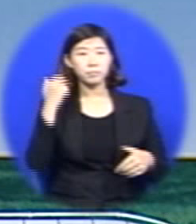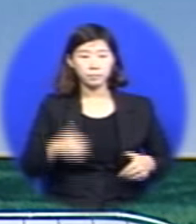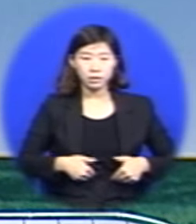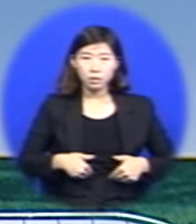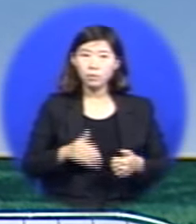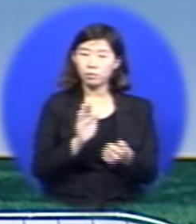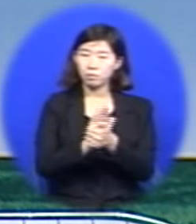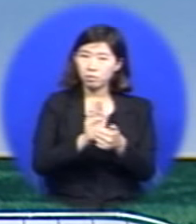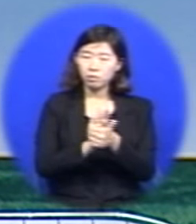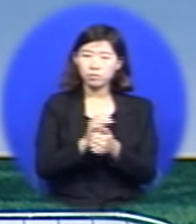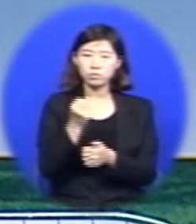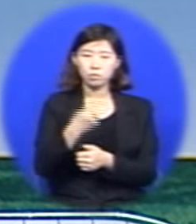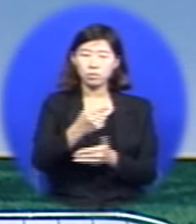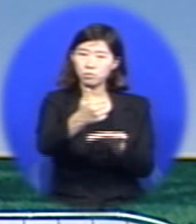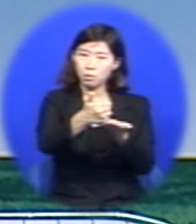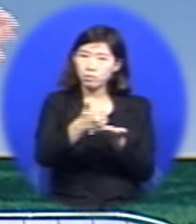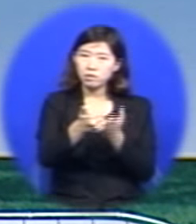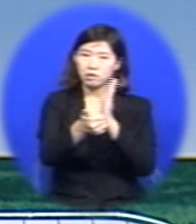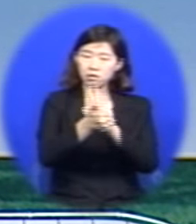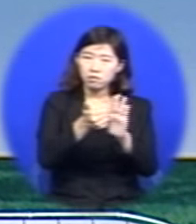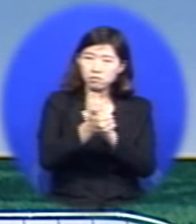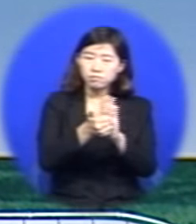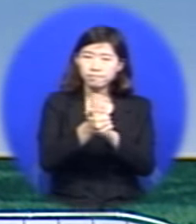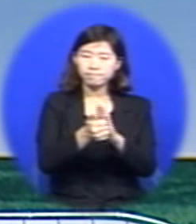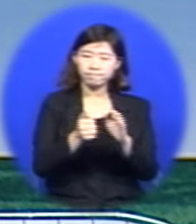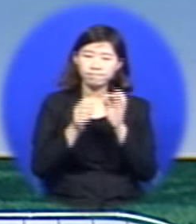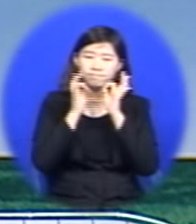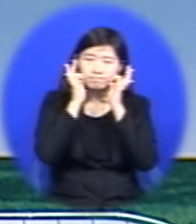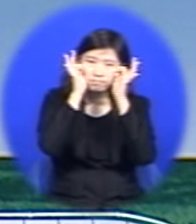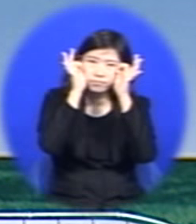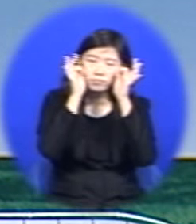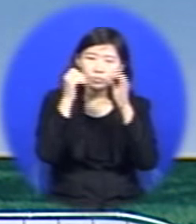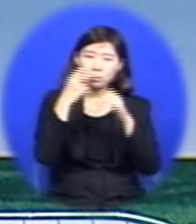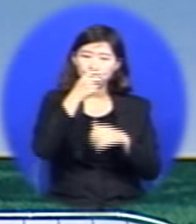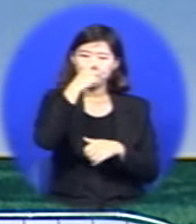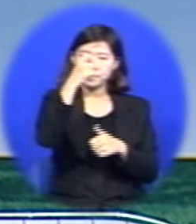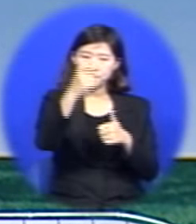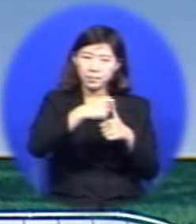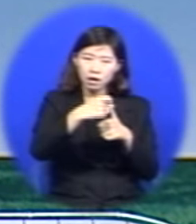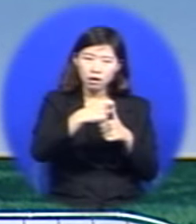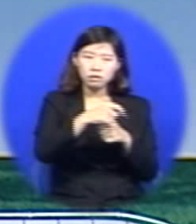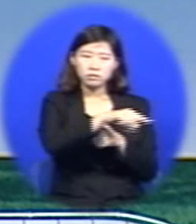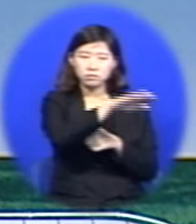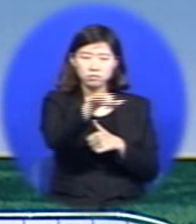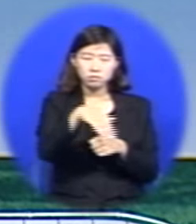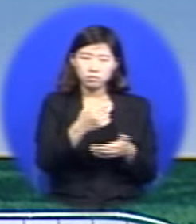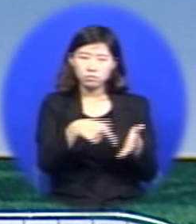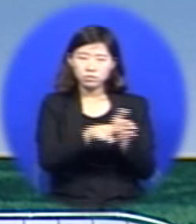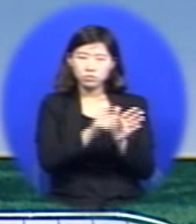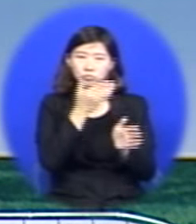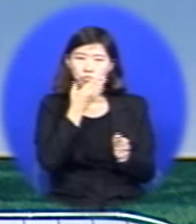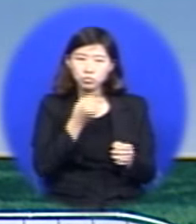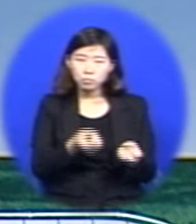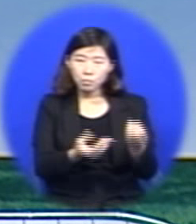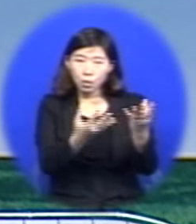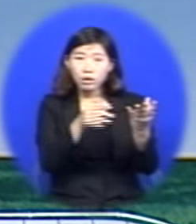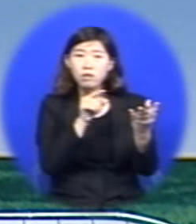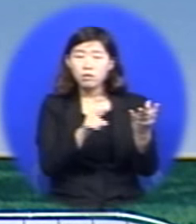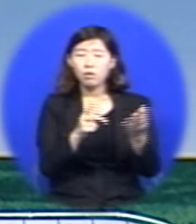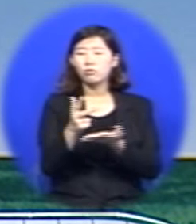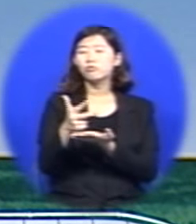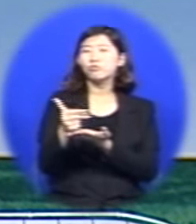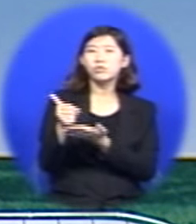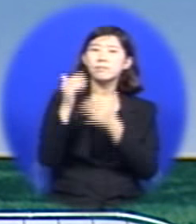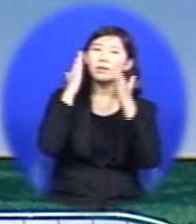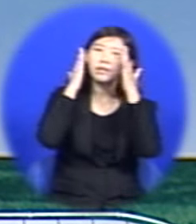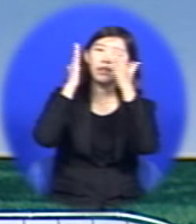손님 대접하기를 힘쓰고 핍박당하는 자를 위해 축복하는 것. 이것이 주님을 향한 것이라는 것을 아는 사람만이